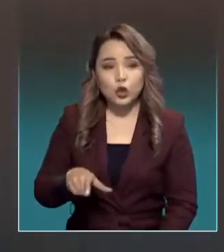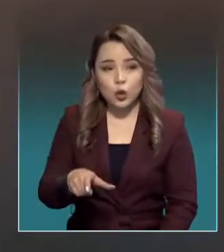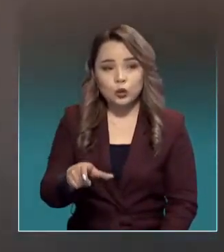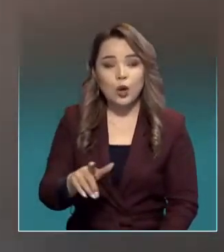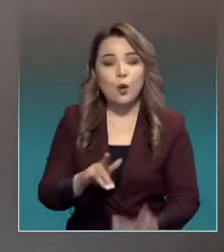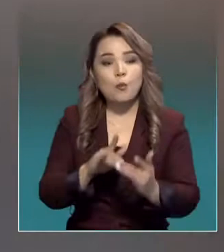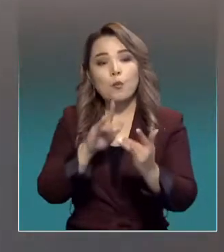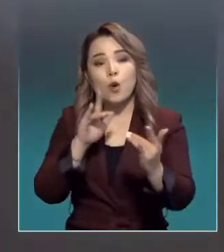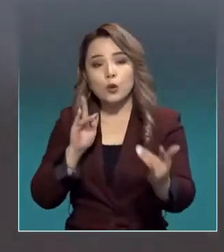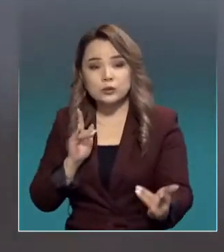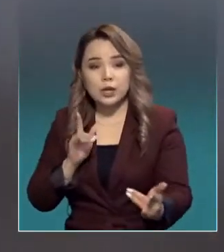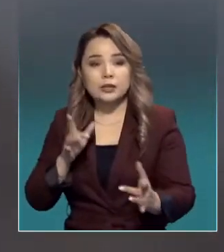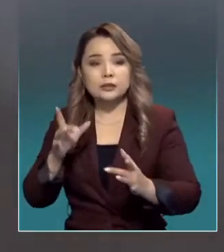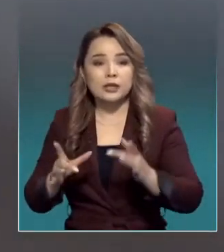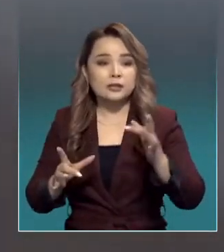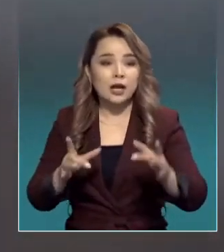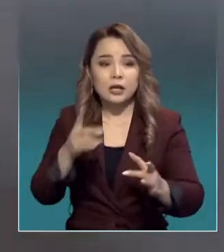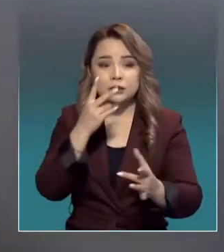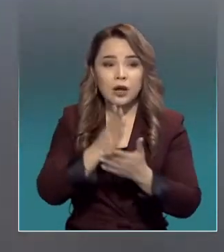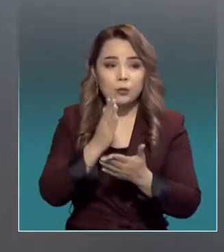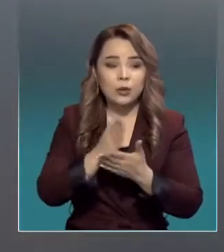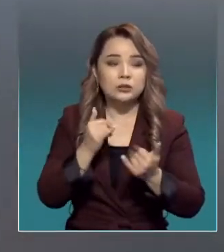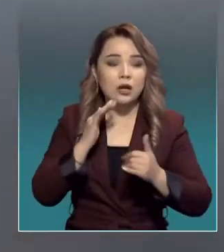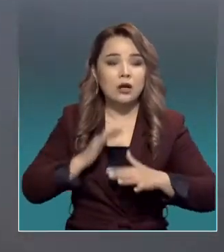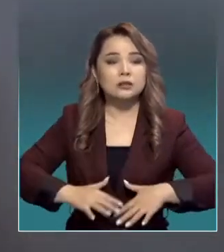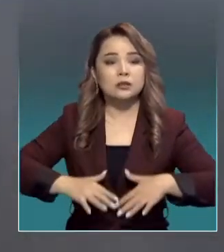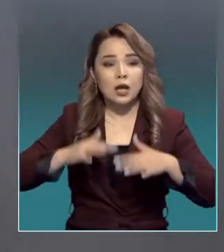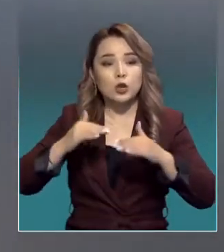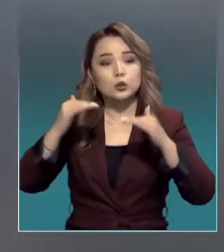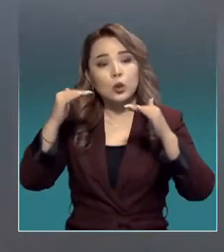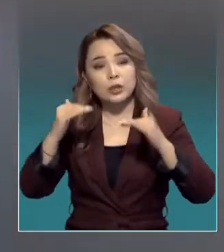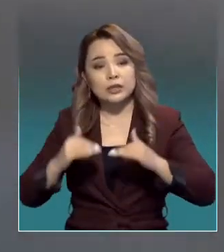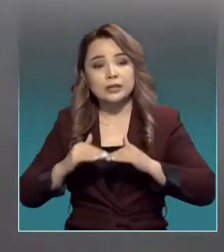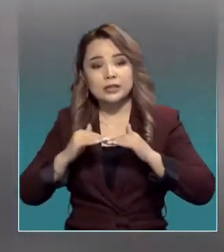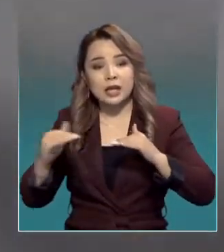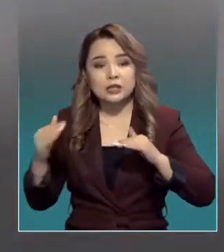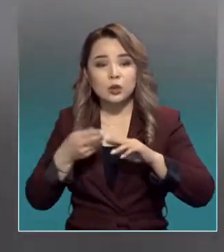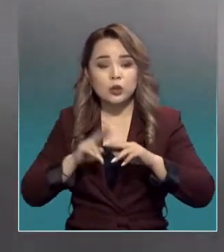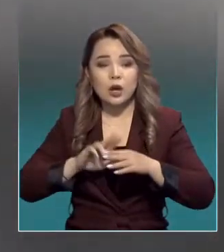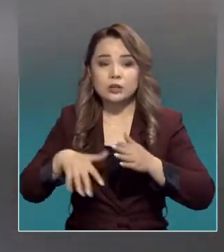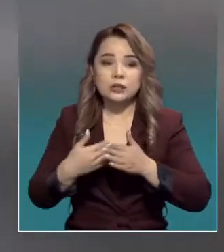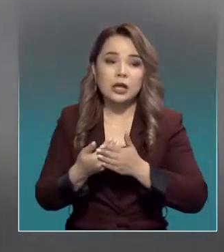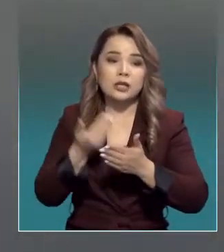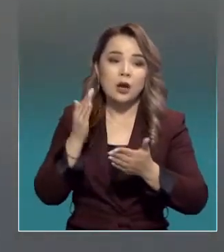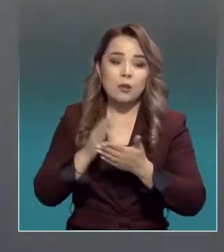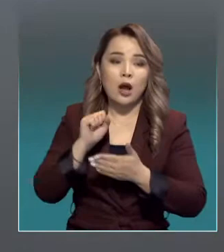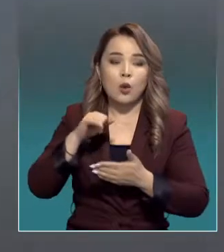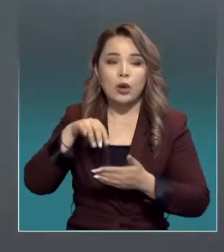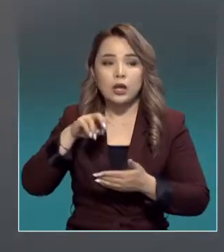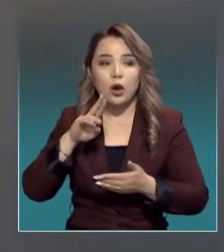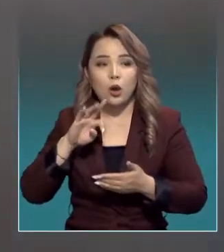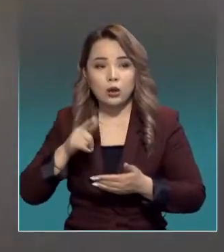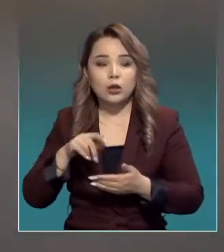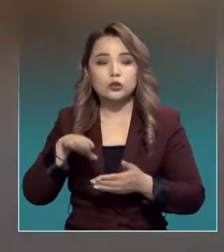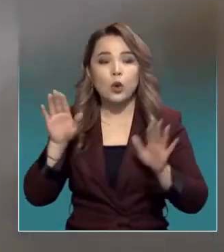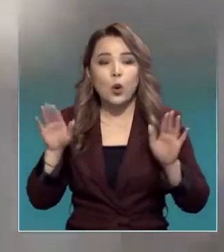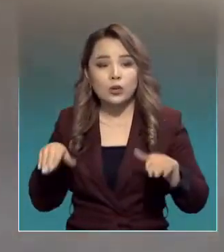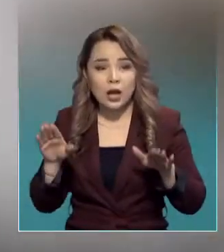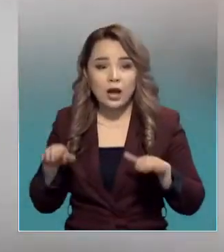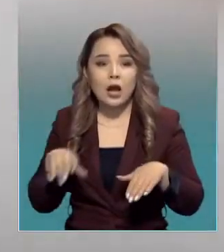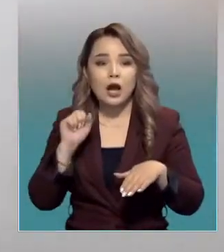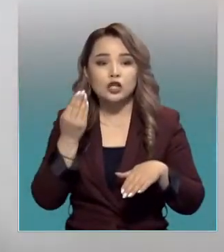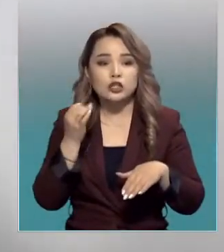бостысы. Соңғы күндері тасқынның қарқыны бәсеңдеді. Су деңгейі төмендегендіктен бұған дейін жабылған Әулиекөл, Жалдама, Торғай, Ақшығанақ